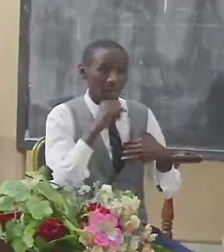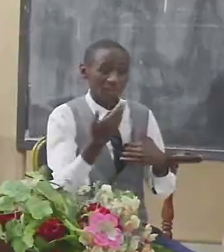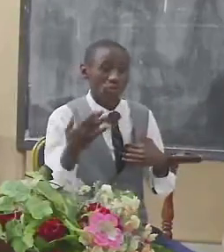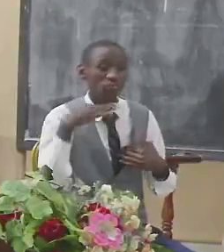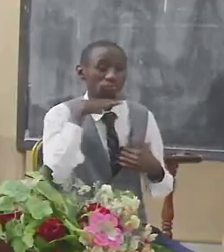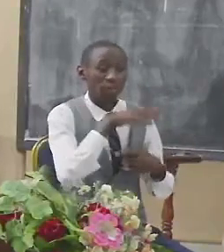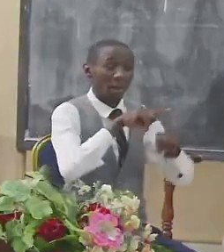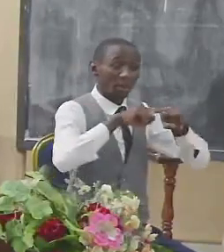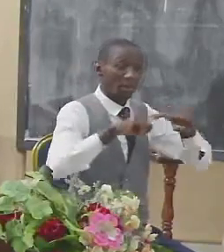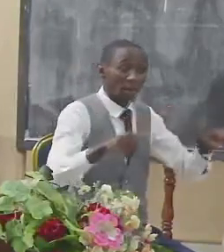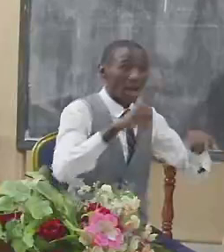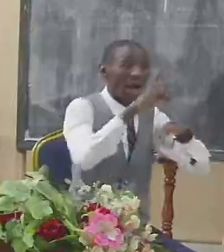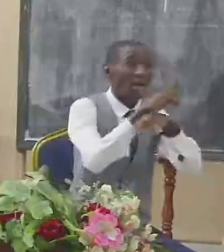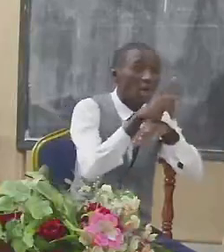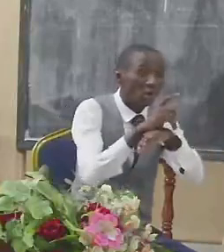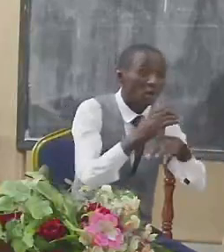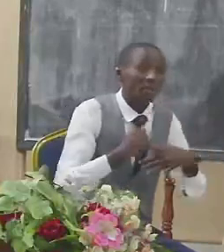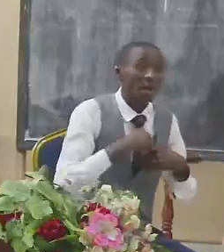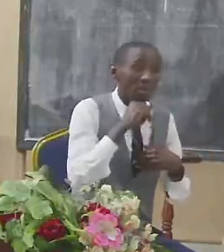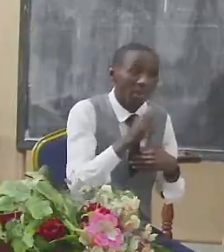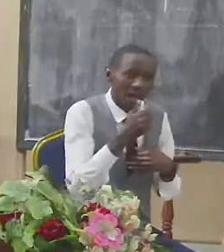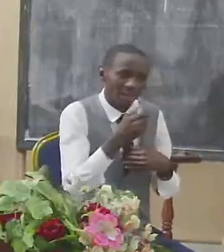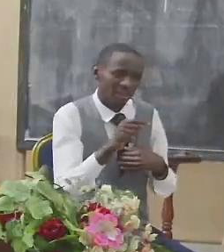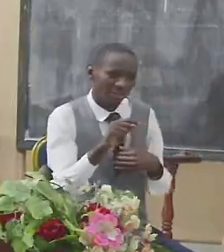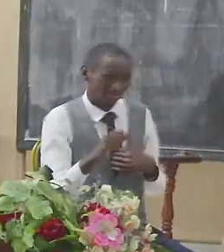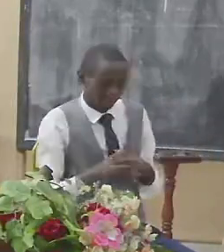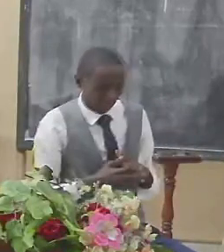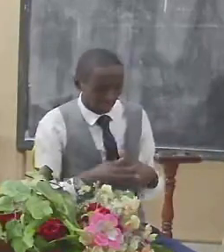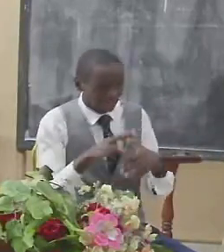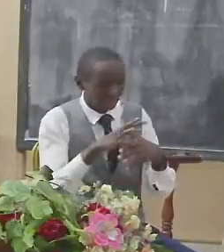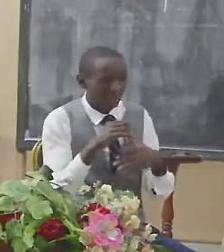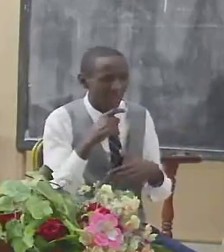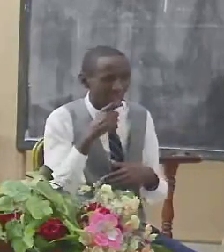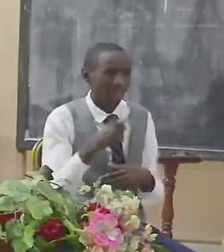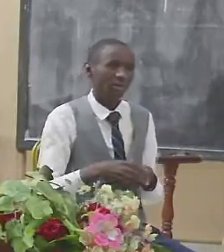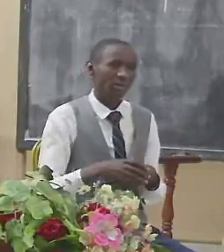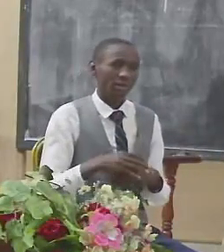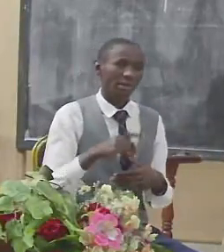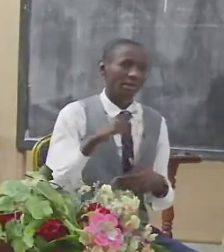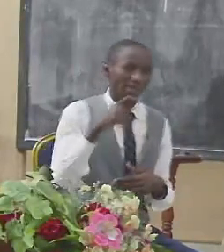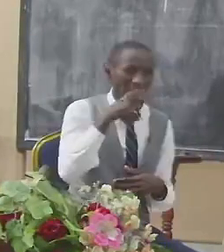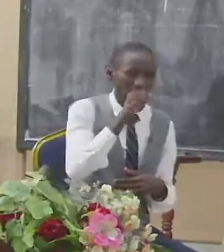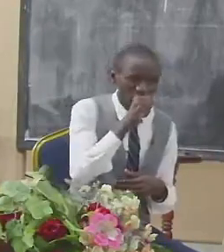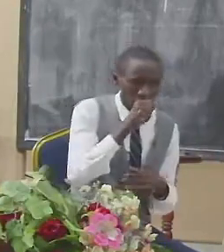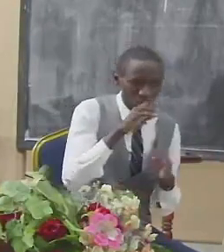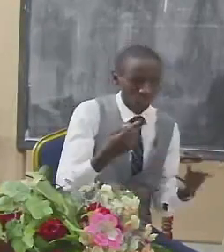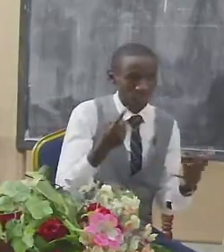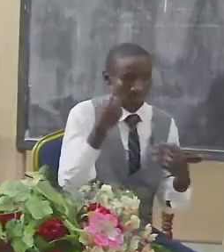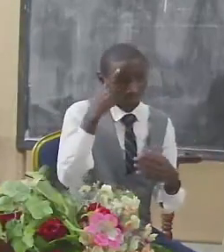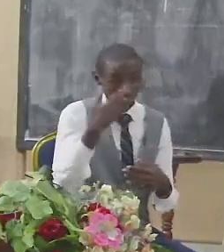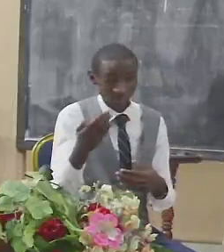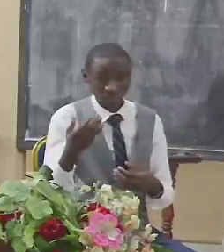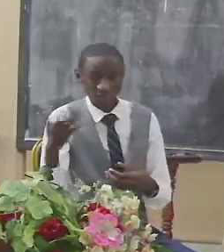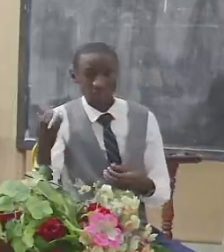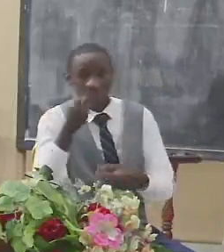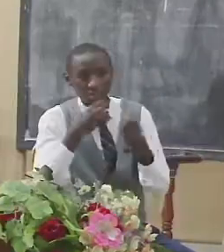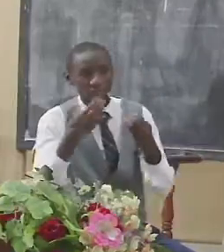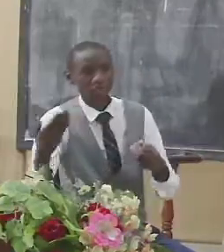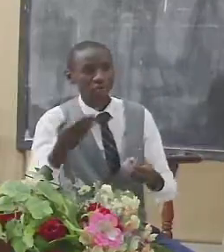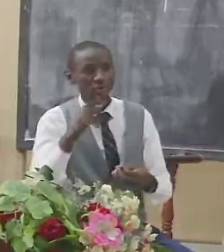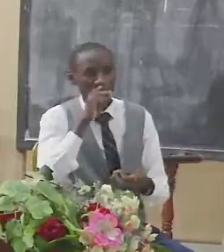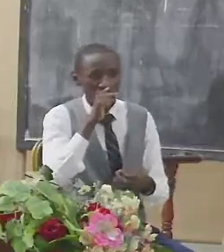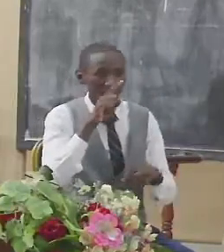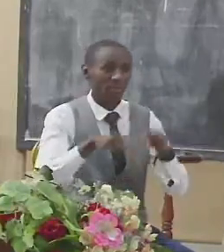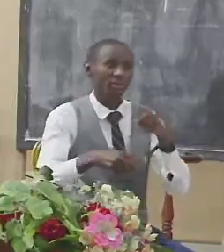La colombe n'a pas de bile. Njiwa haina ile kitu ya mchungu ya kujui ikule vitu ya kuoza. Voilà. Ça peut pas venir.